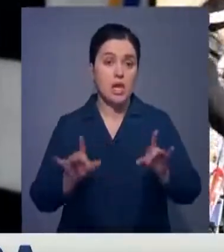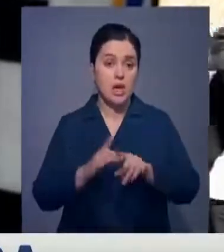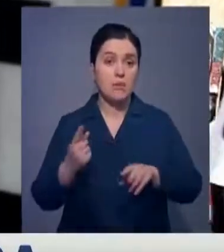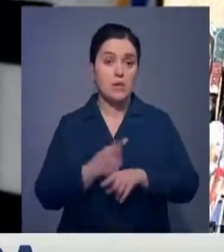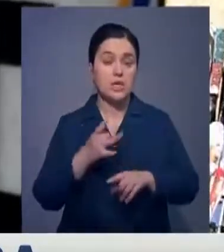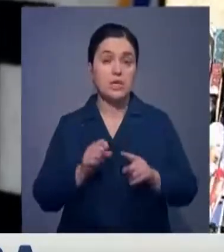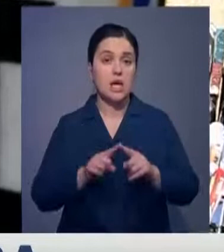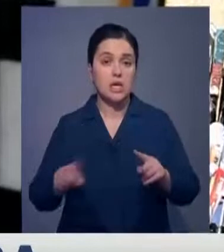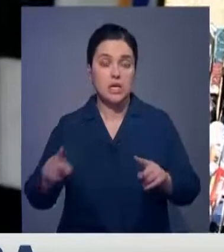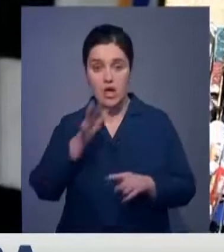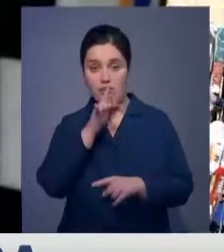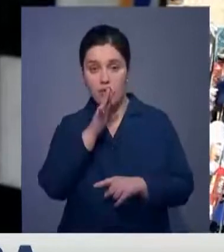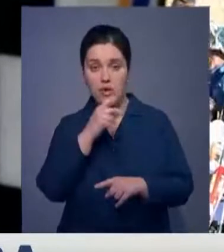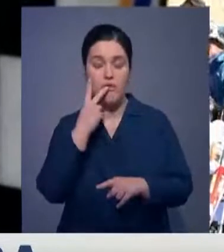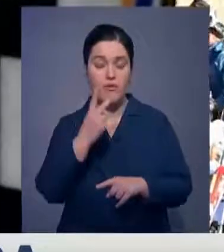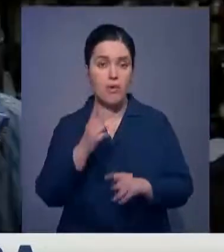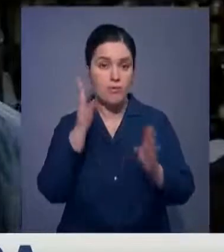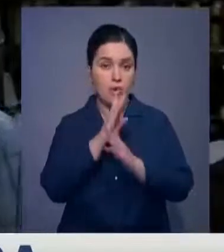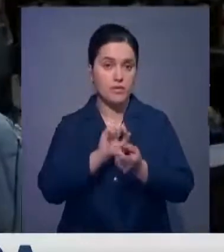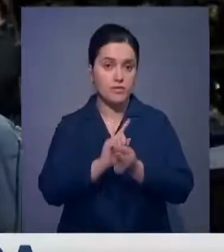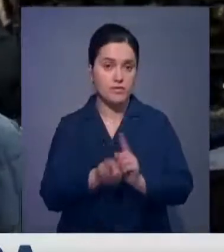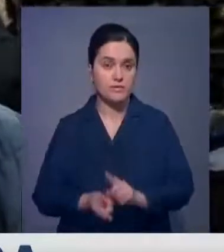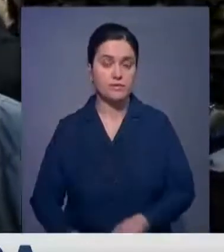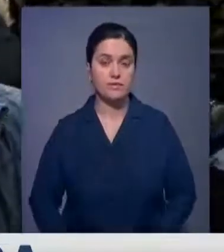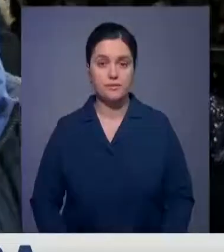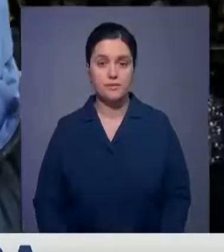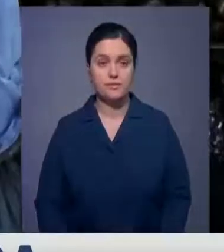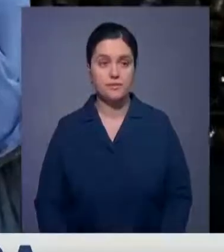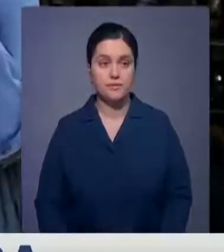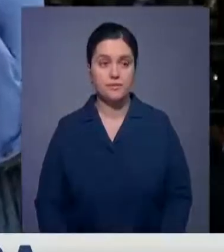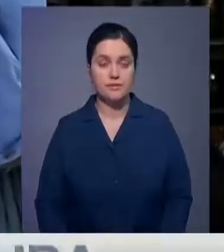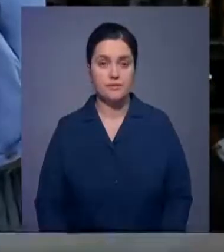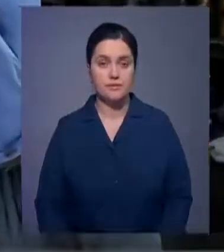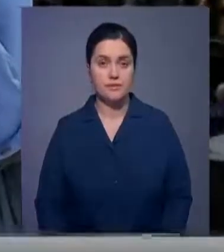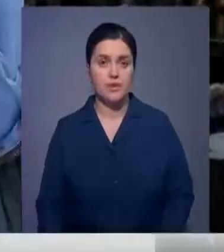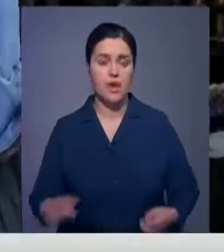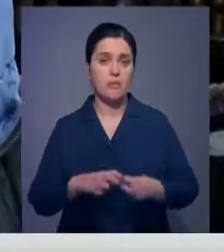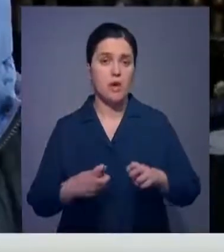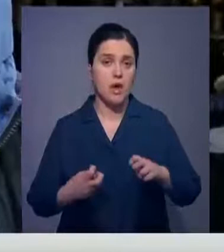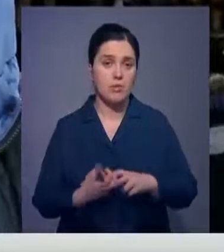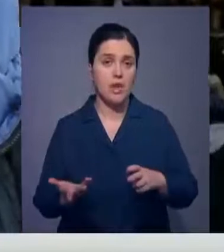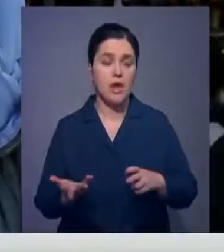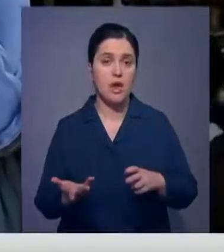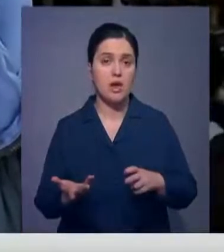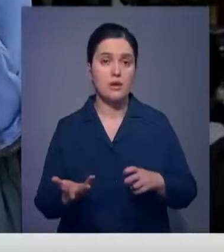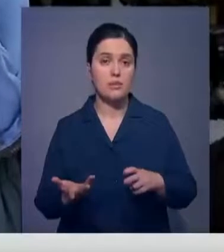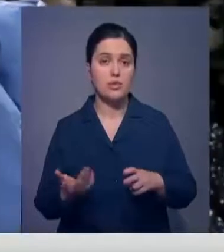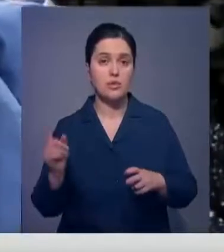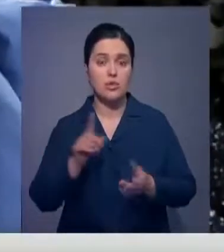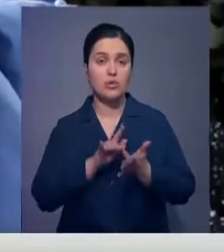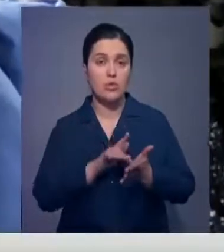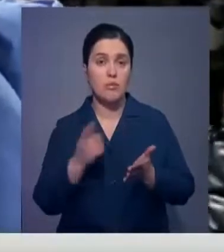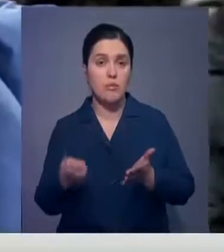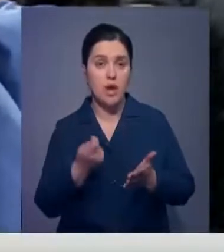это время видит здесь настолько аномальную погоду. Ну, проблемы сейчас. Туристов мало, потому что снега мало. И потому.